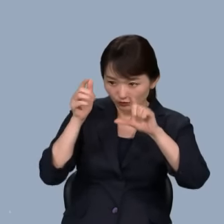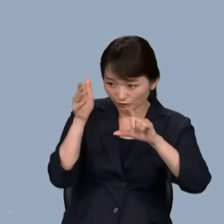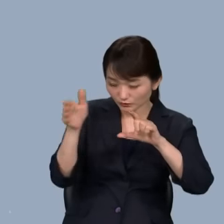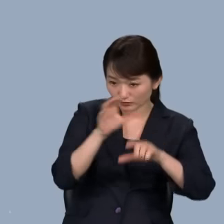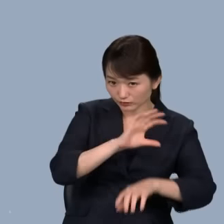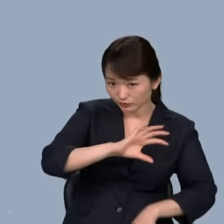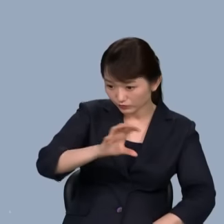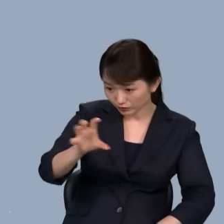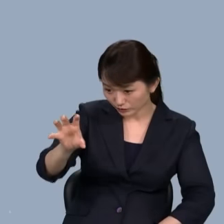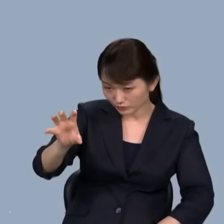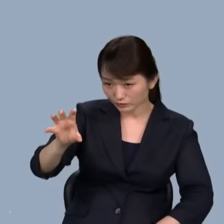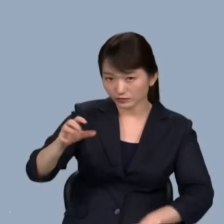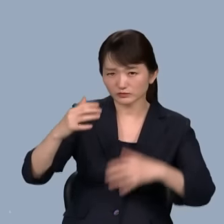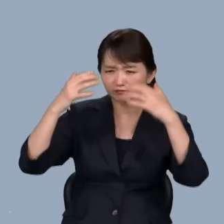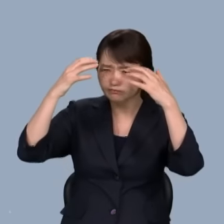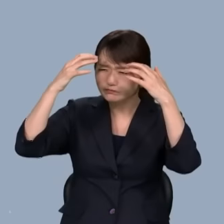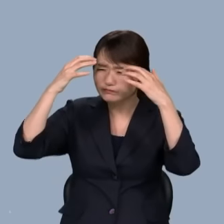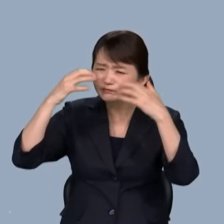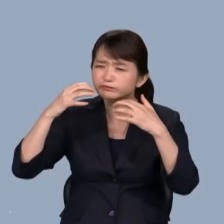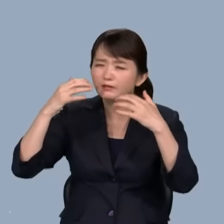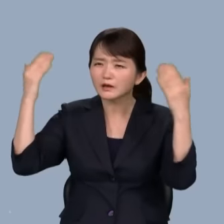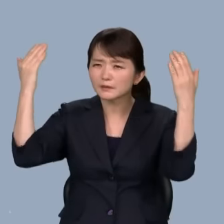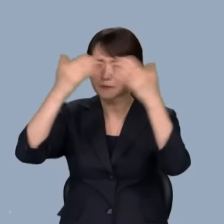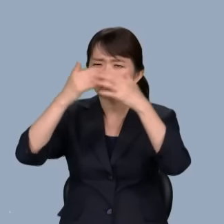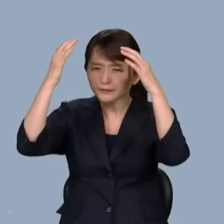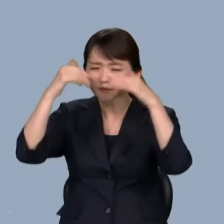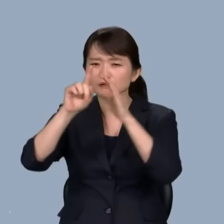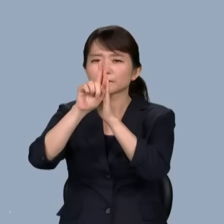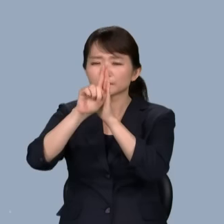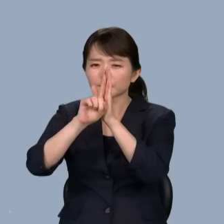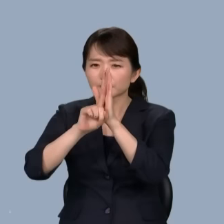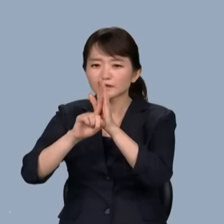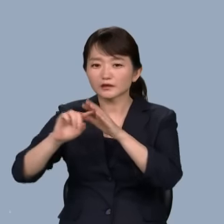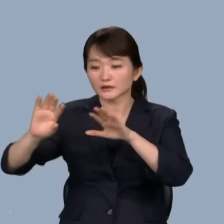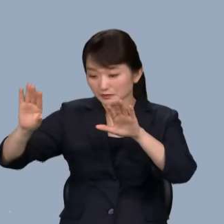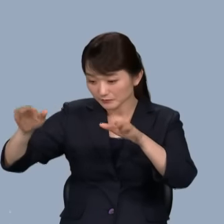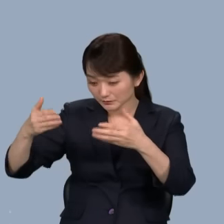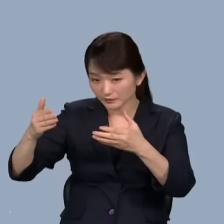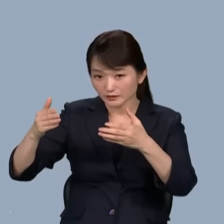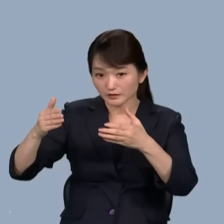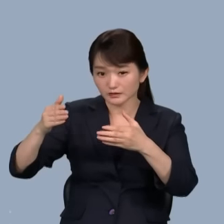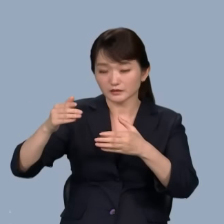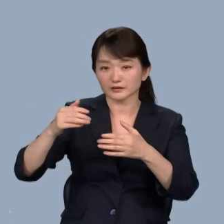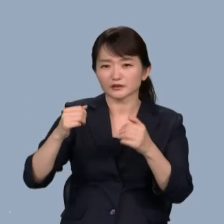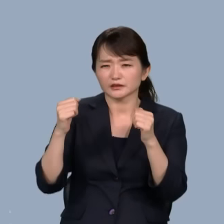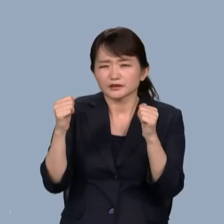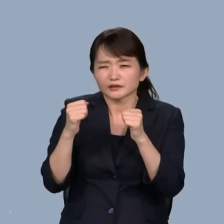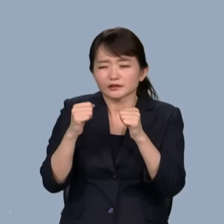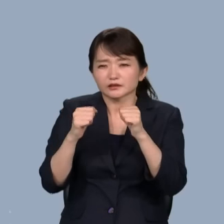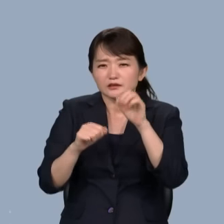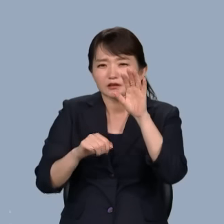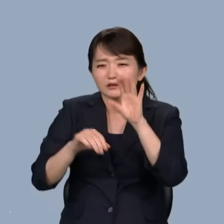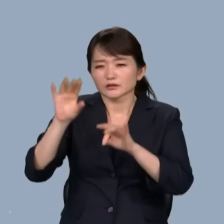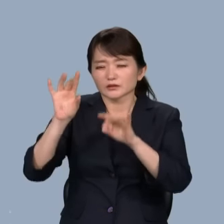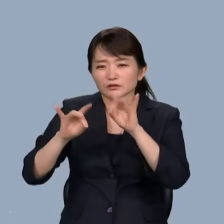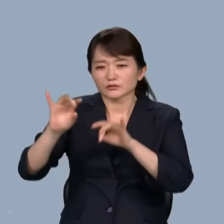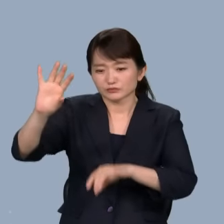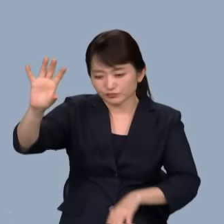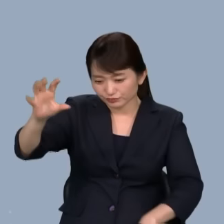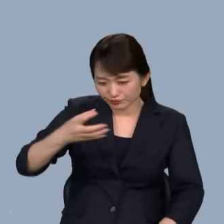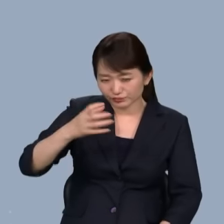열대야가 잠시 주춤할 것으로 보입니다. 이때 생기는 바람이 대기 위쪽에 있던 차고 건조한 공기를 우리나라